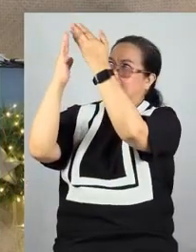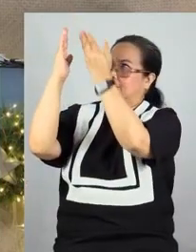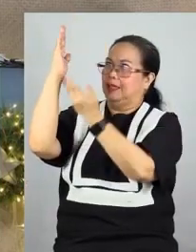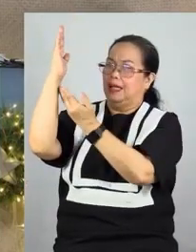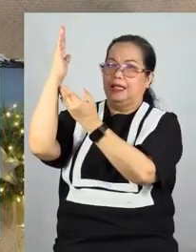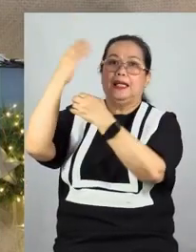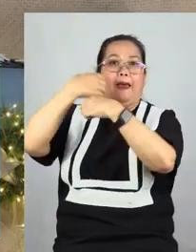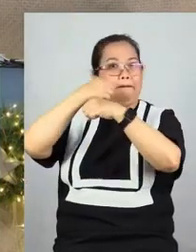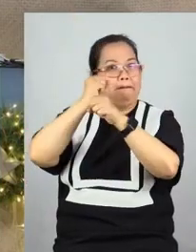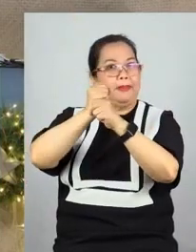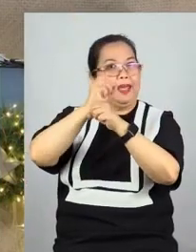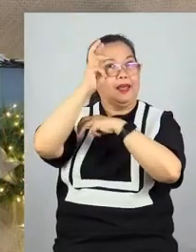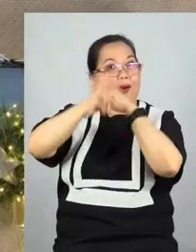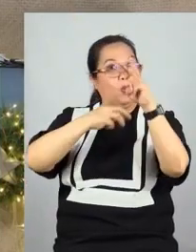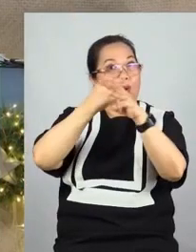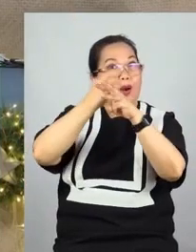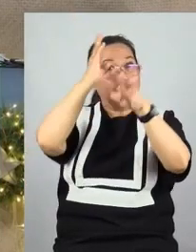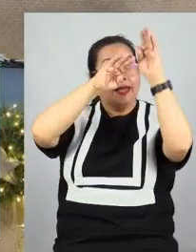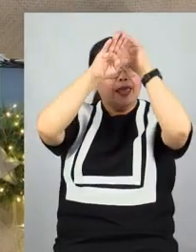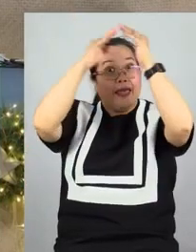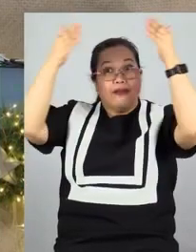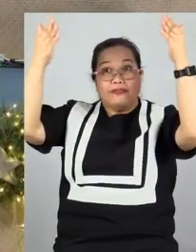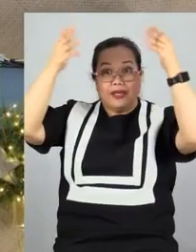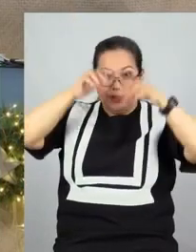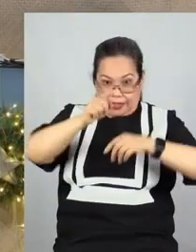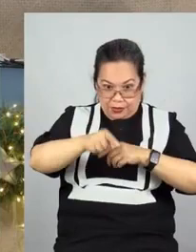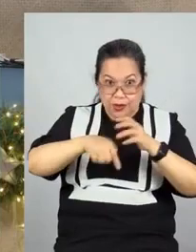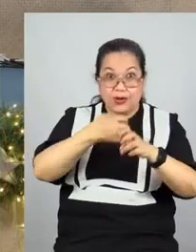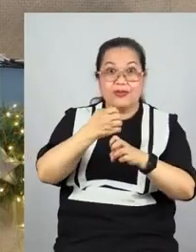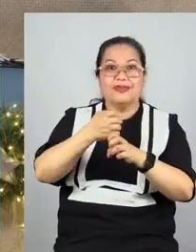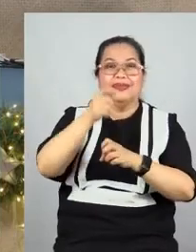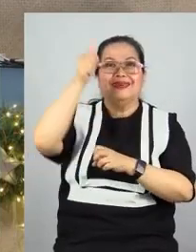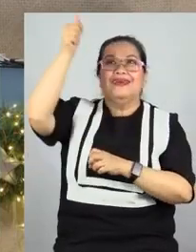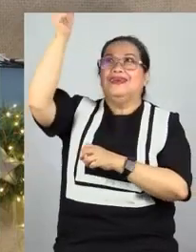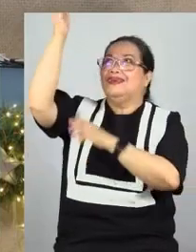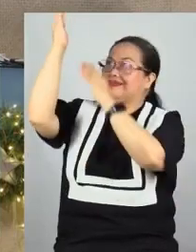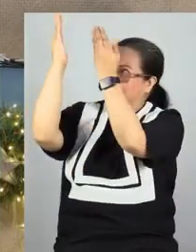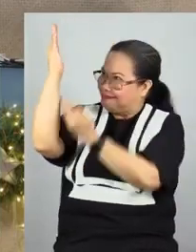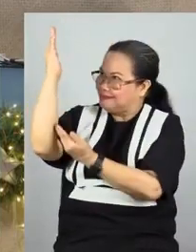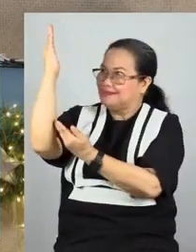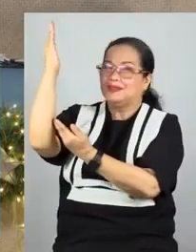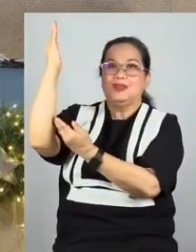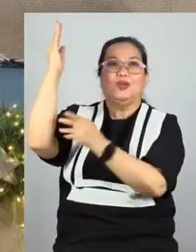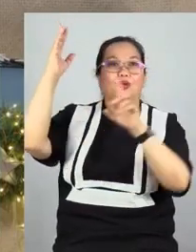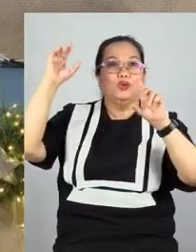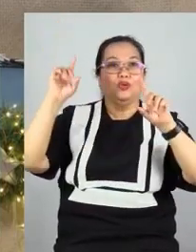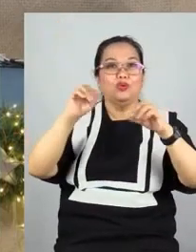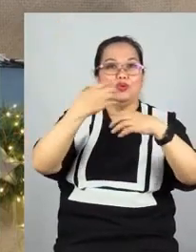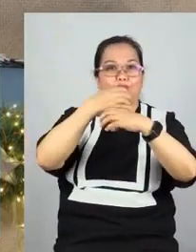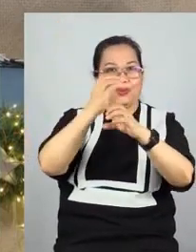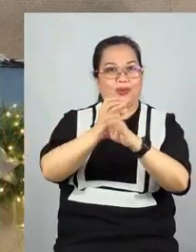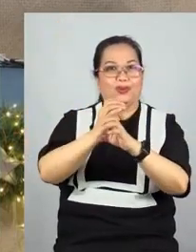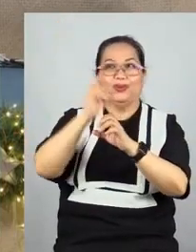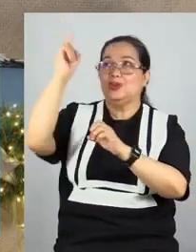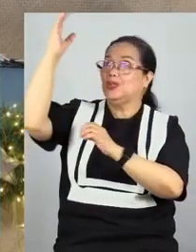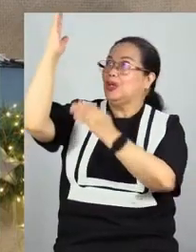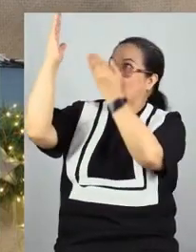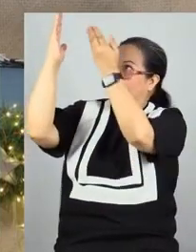lumalang ng langit at lupa. Siya po ang